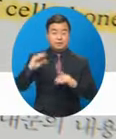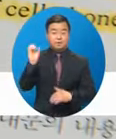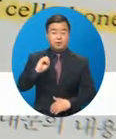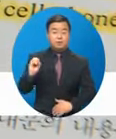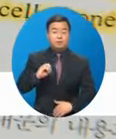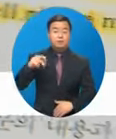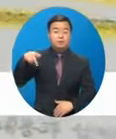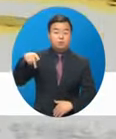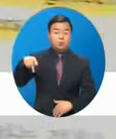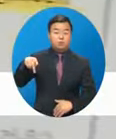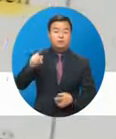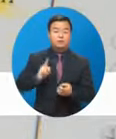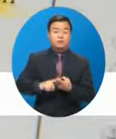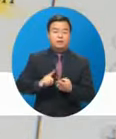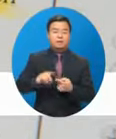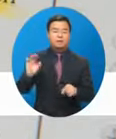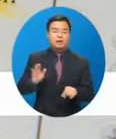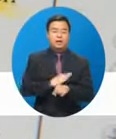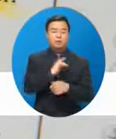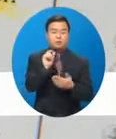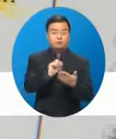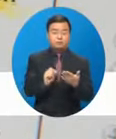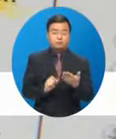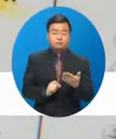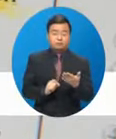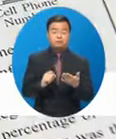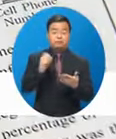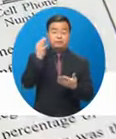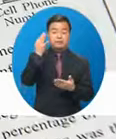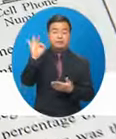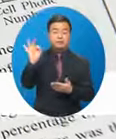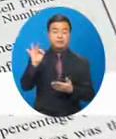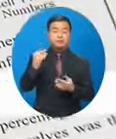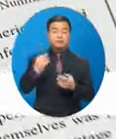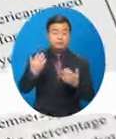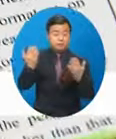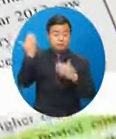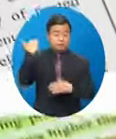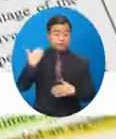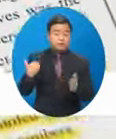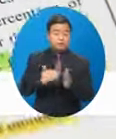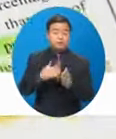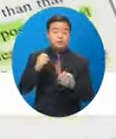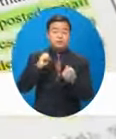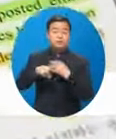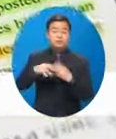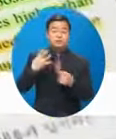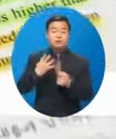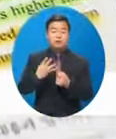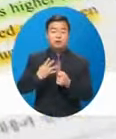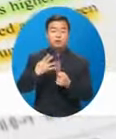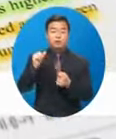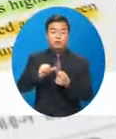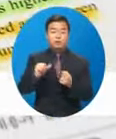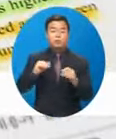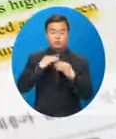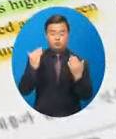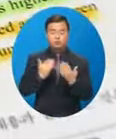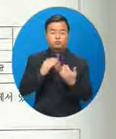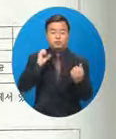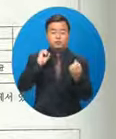퍼센트 포인트를 잘못 표기한 점을 받아들여 기존의 정답 4번과 함께 5번도 정답으로 인정하기로